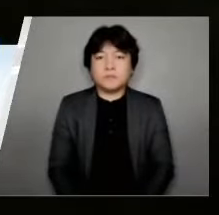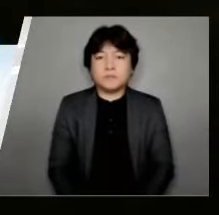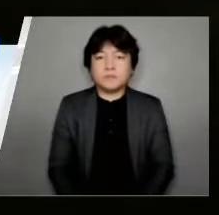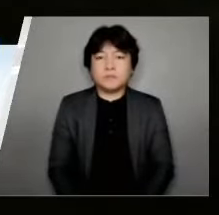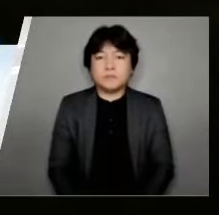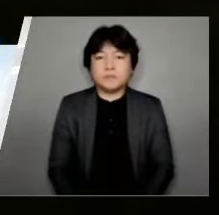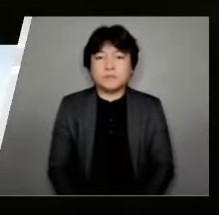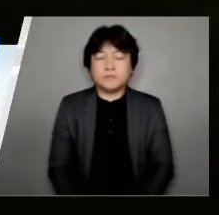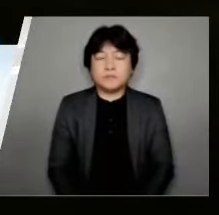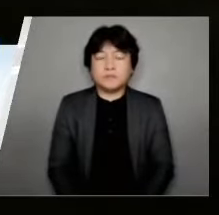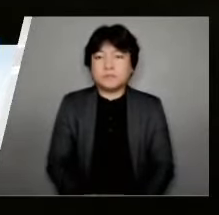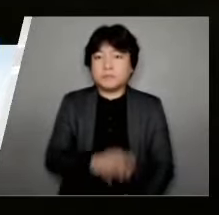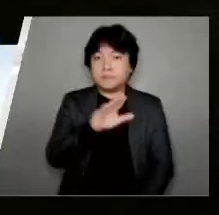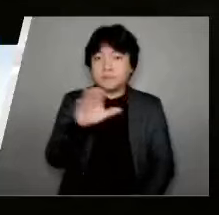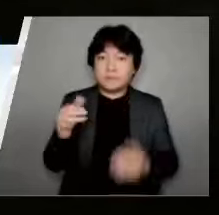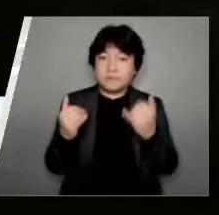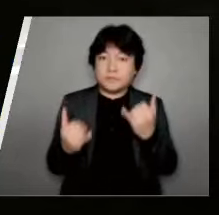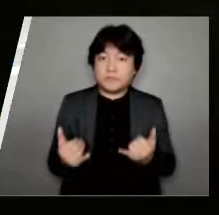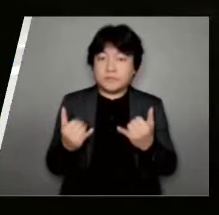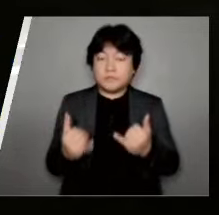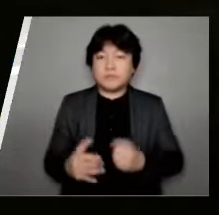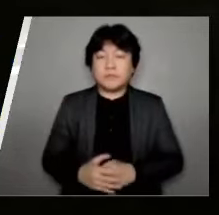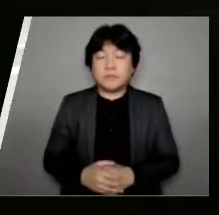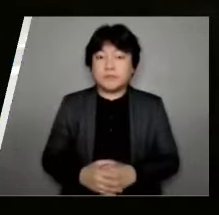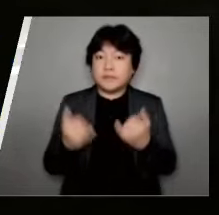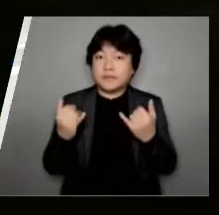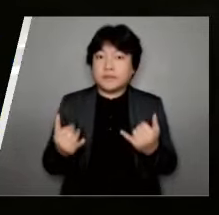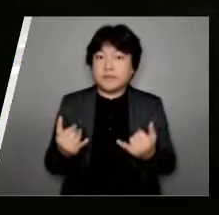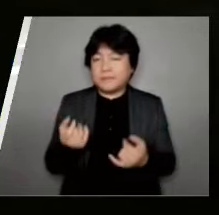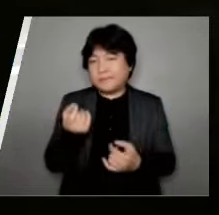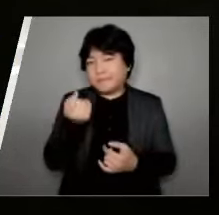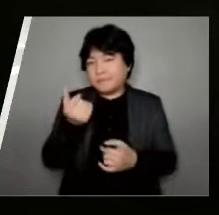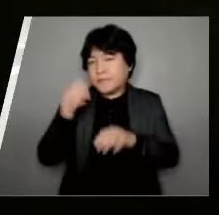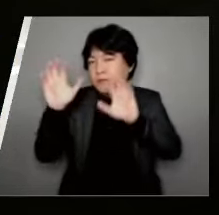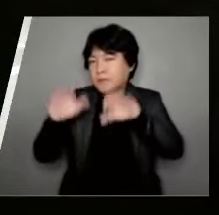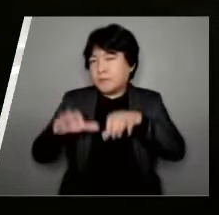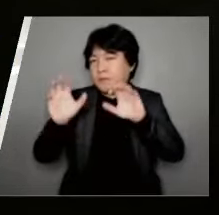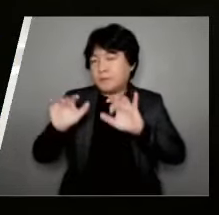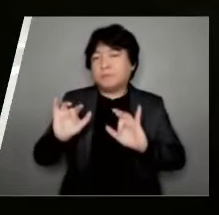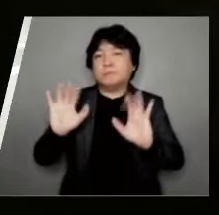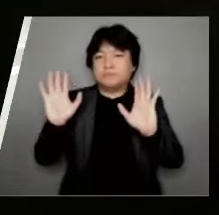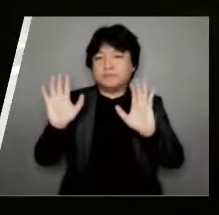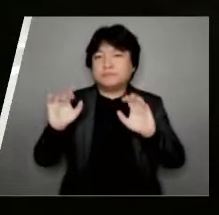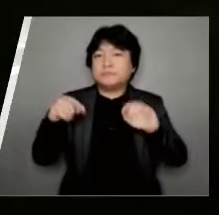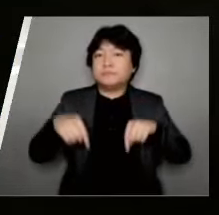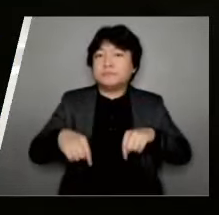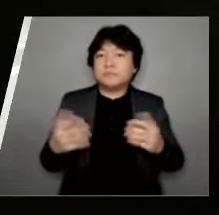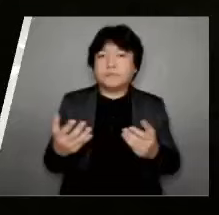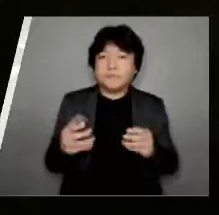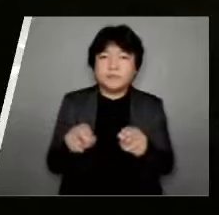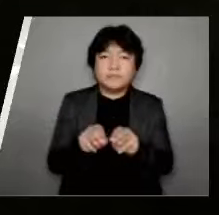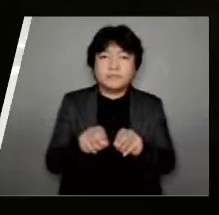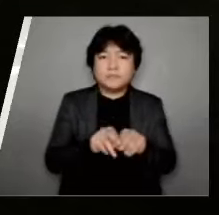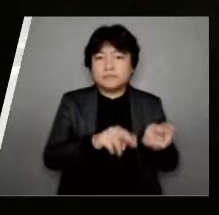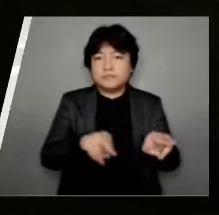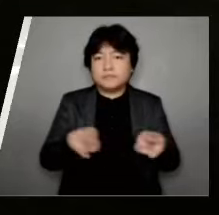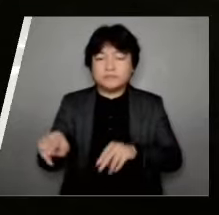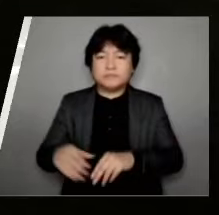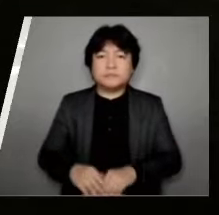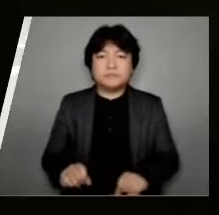Pia, sa ngayon, panaka-naka at mahina na lang ang pagbuhos ng ulan dito sa May Marikina River. Live mula rito